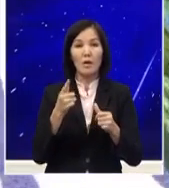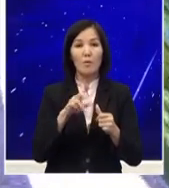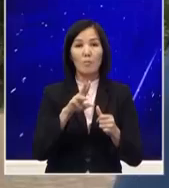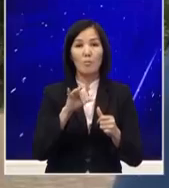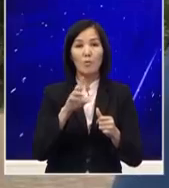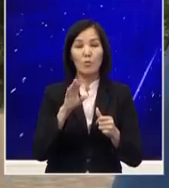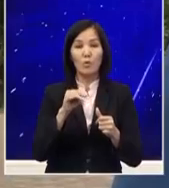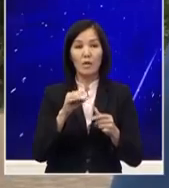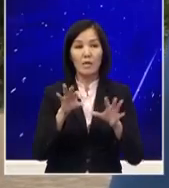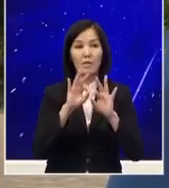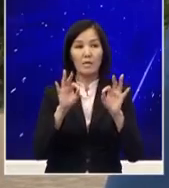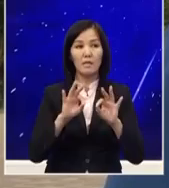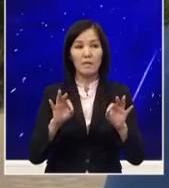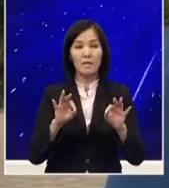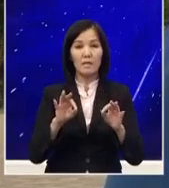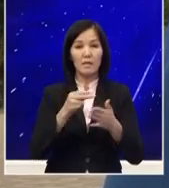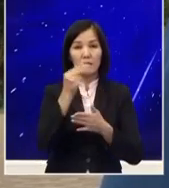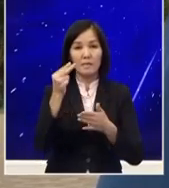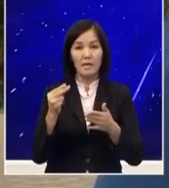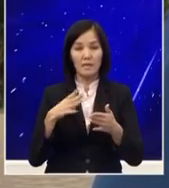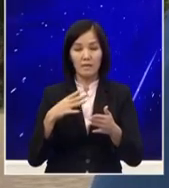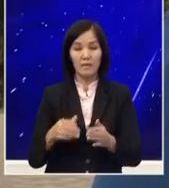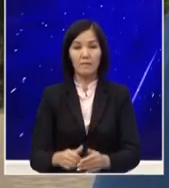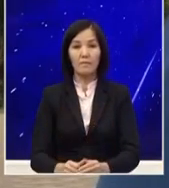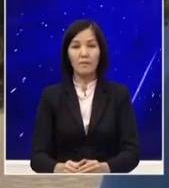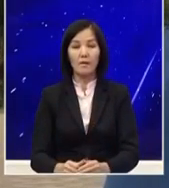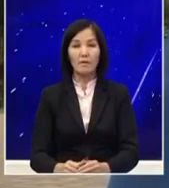Осы Олжастың ерлігін ел аузында,